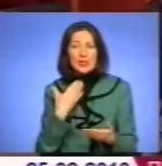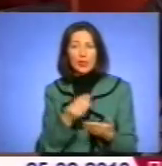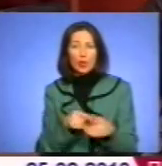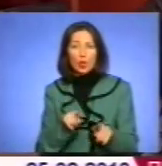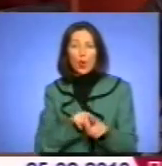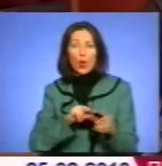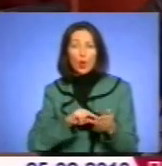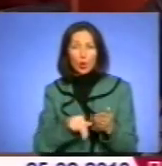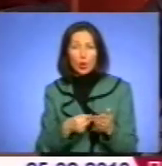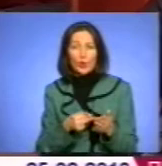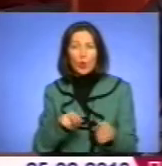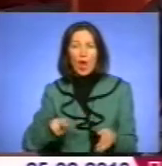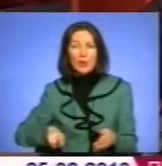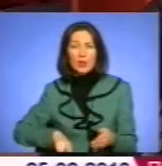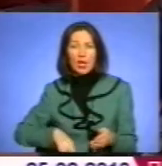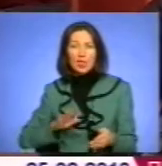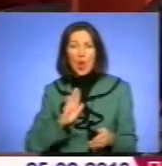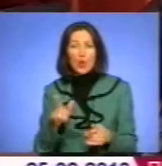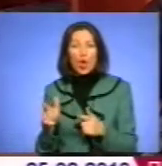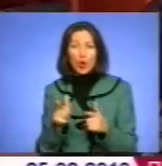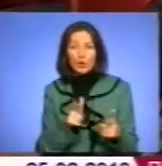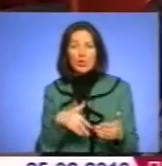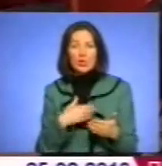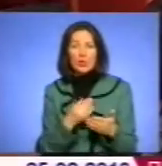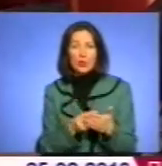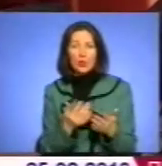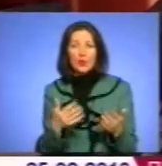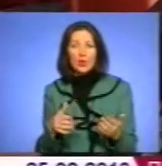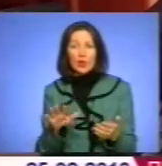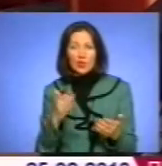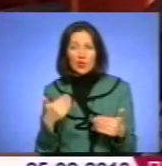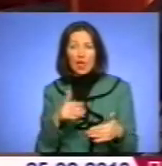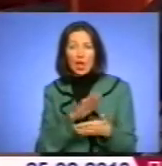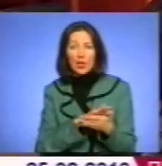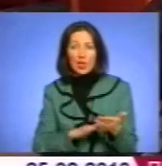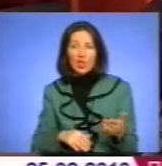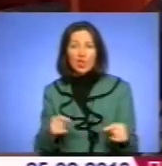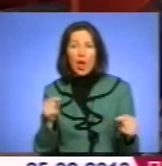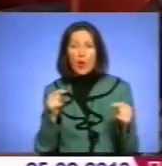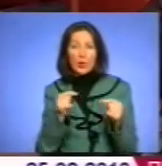довідку. Адміністрація буде готувати свою і вже далі оприділитися з